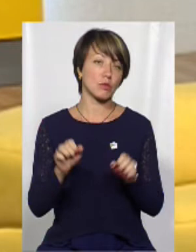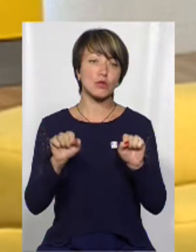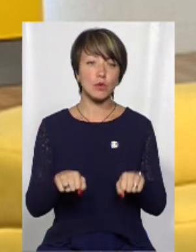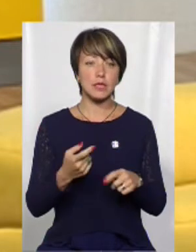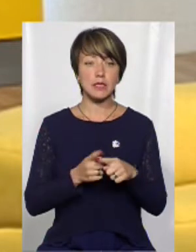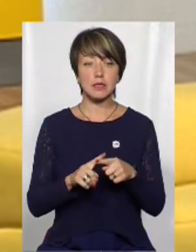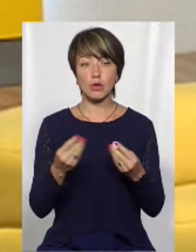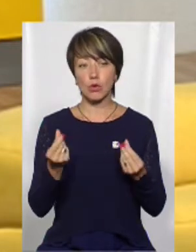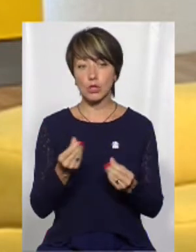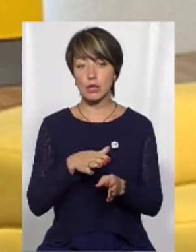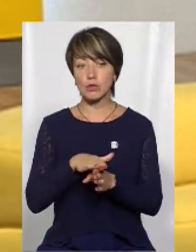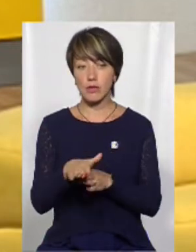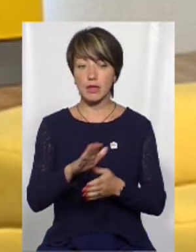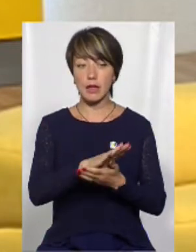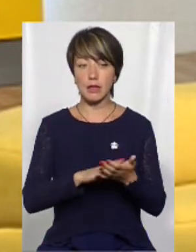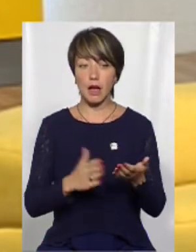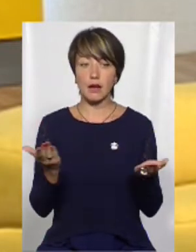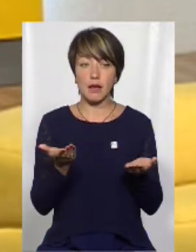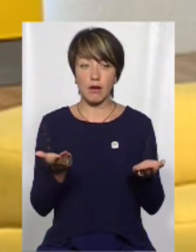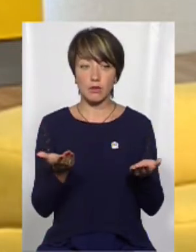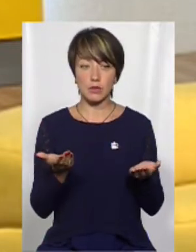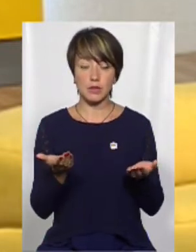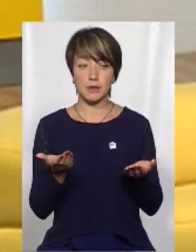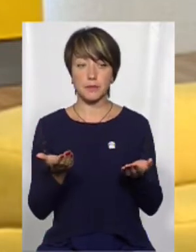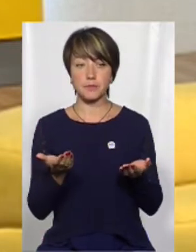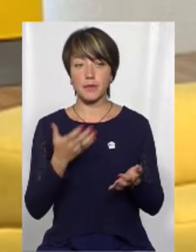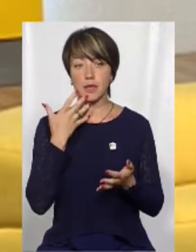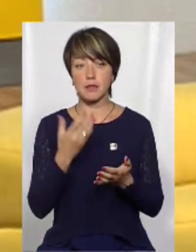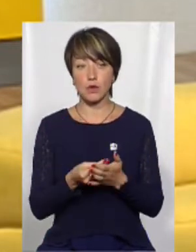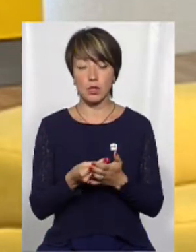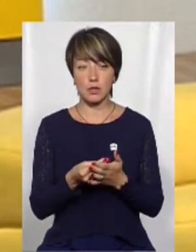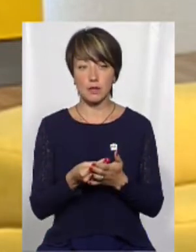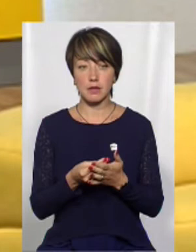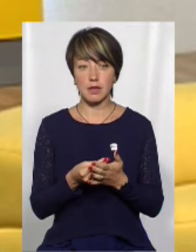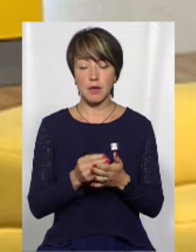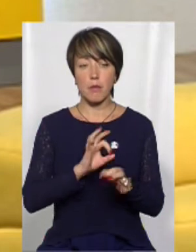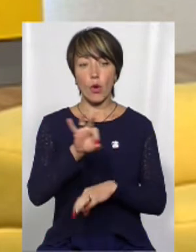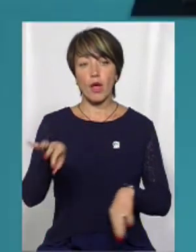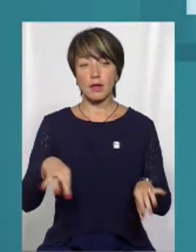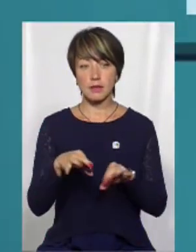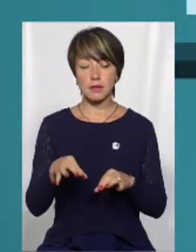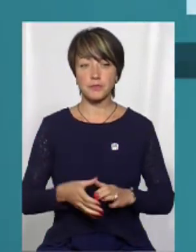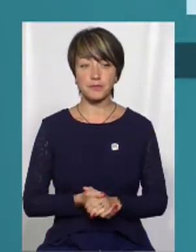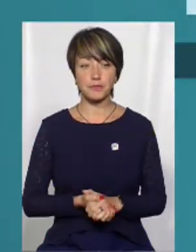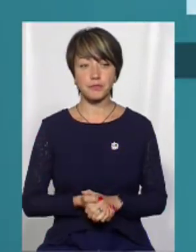ці гроші реалізувати надалі якось свої ті проекти, які проєкти. Да.